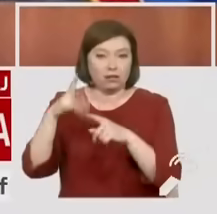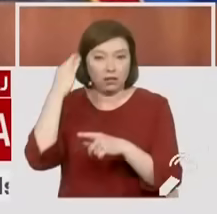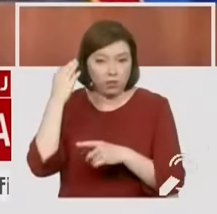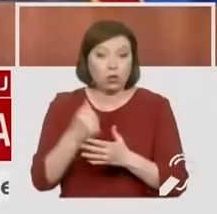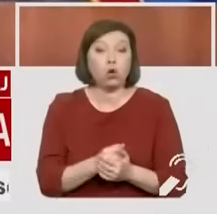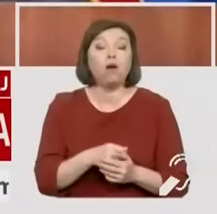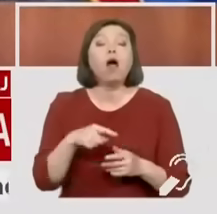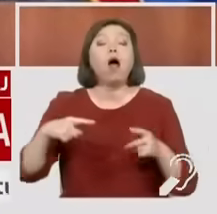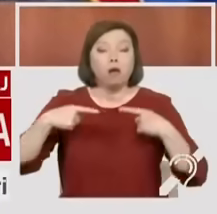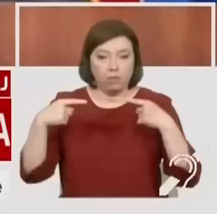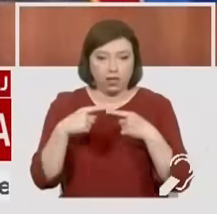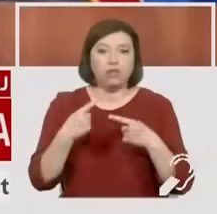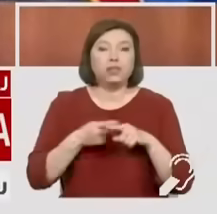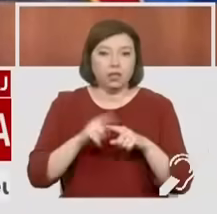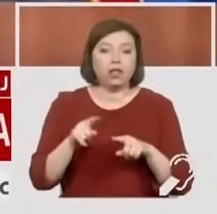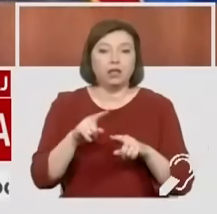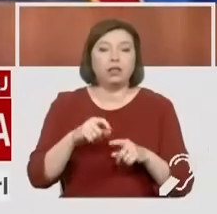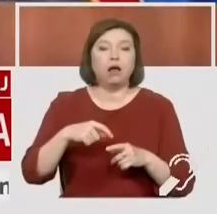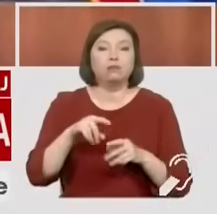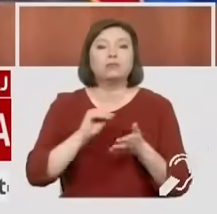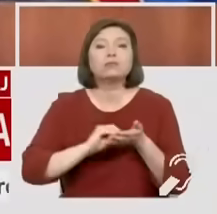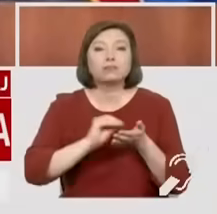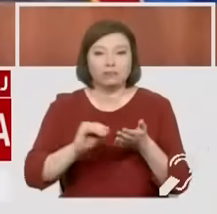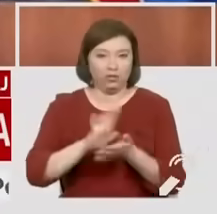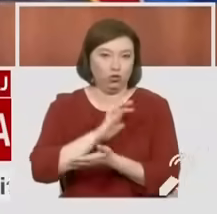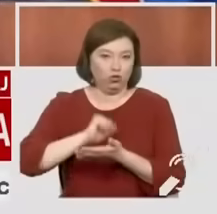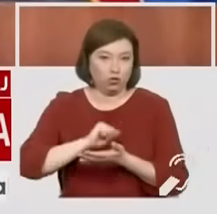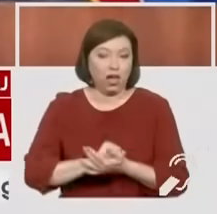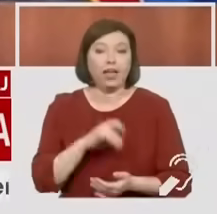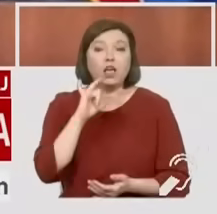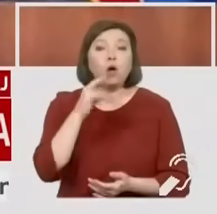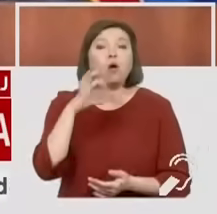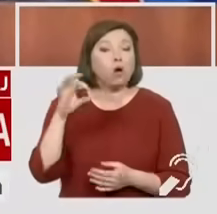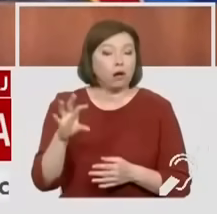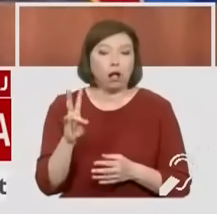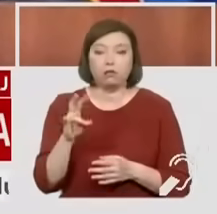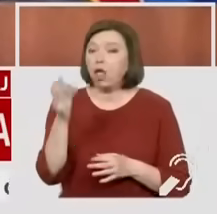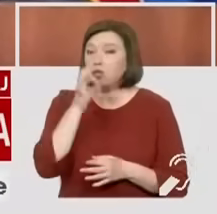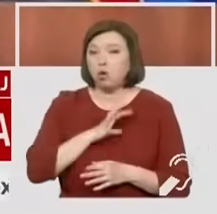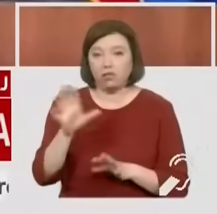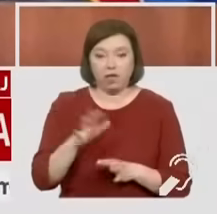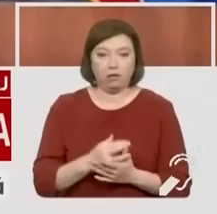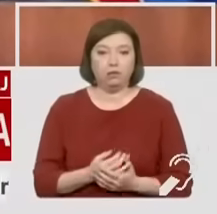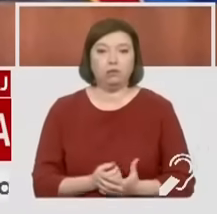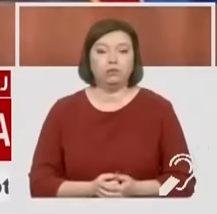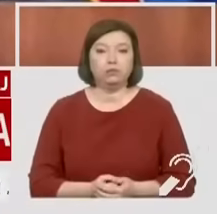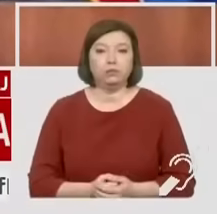Chișinău a confirmat dezvăluirile investigației jurnalistice. Igor Gorgan nu ne-a răspuns la telefon pentru o